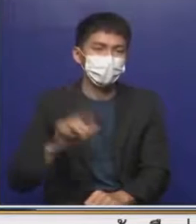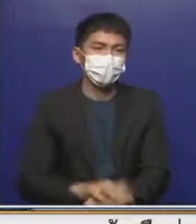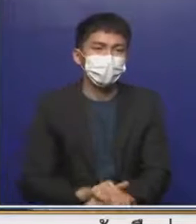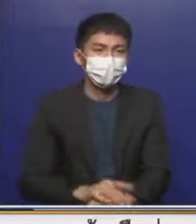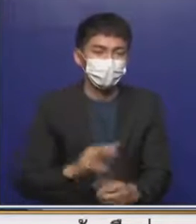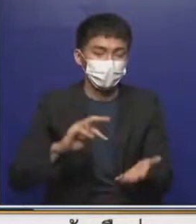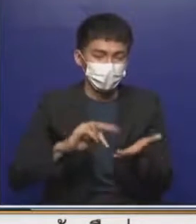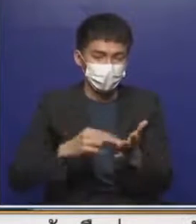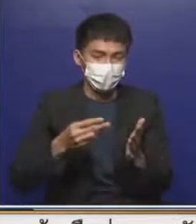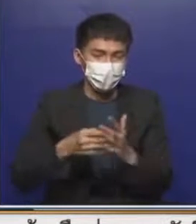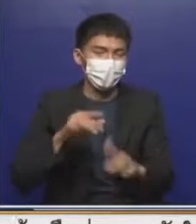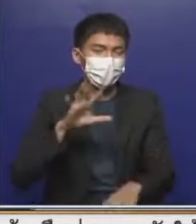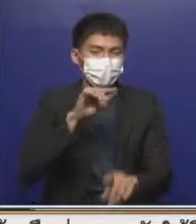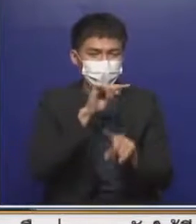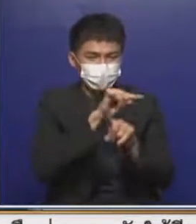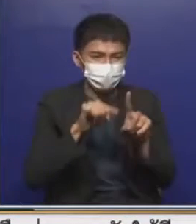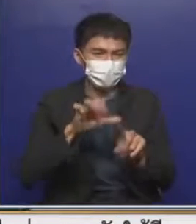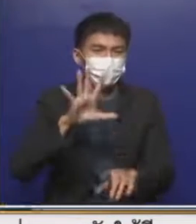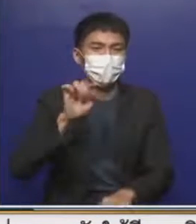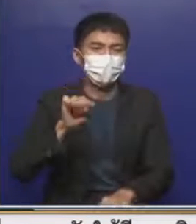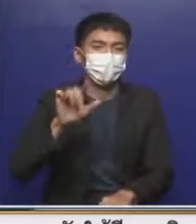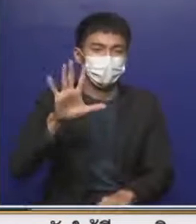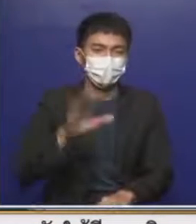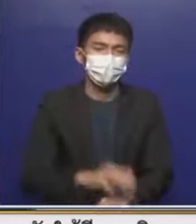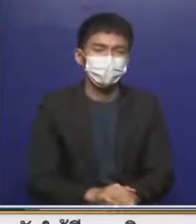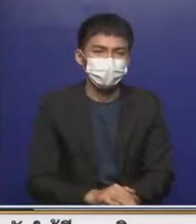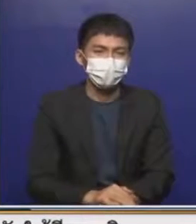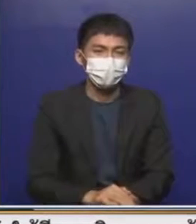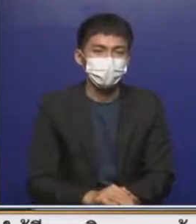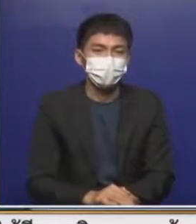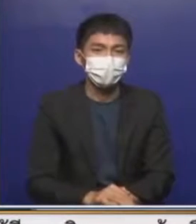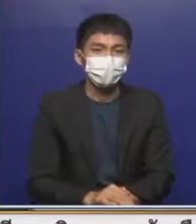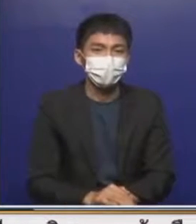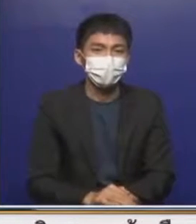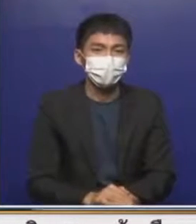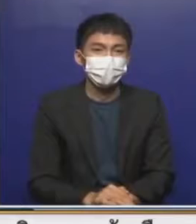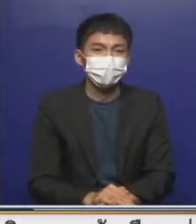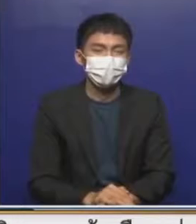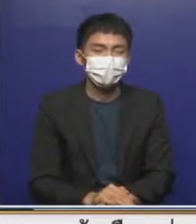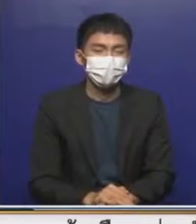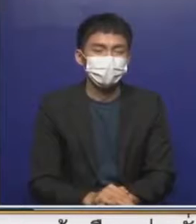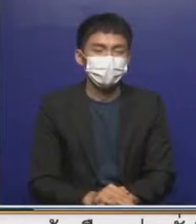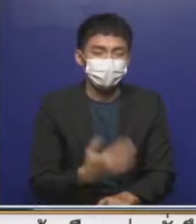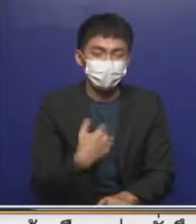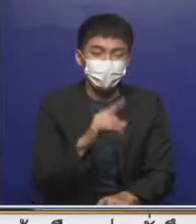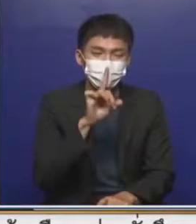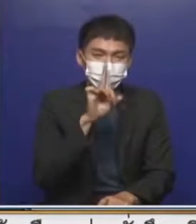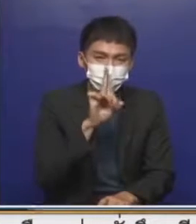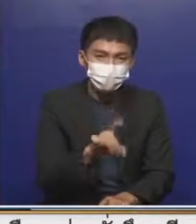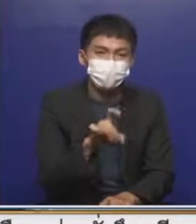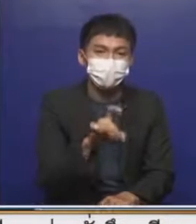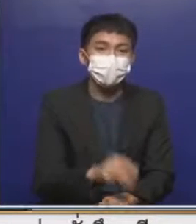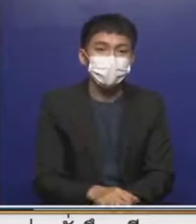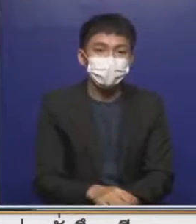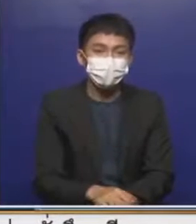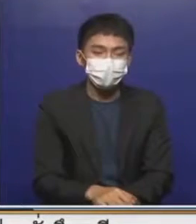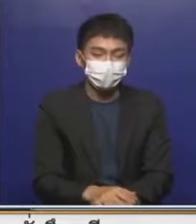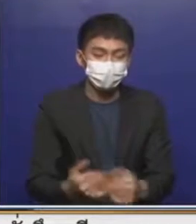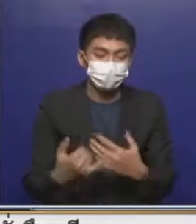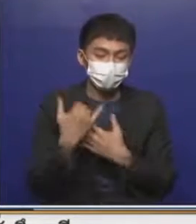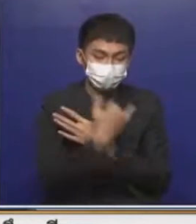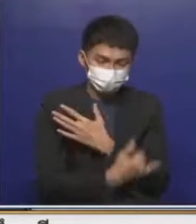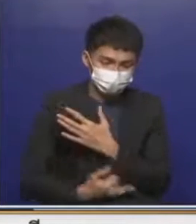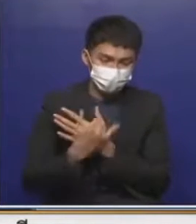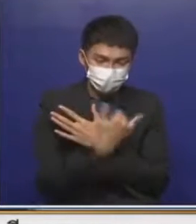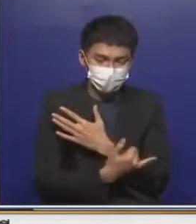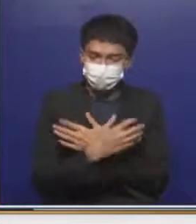ถึง 5.5%ก็มากกางดต้กปเทศอยู่ดีผมถามจนี้ฮท่ประทานประเทศที่ไม่คิดจะป้อง